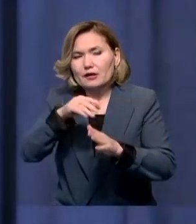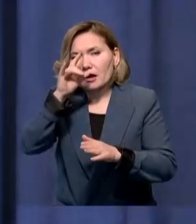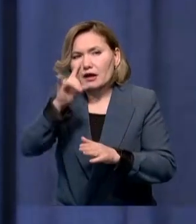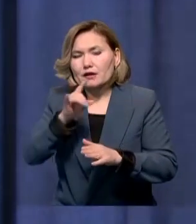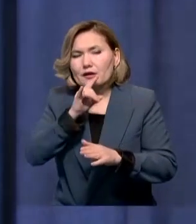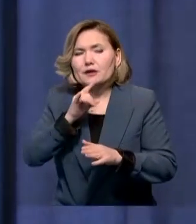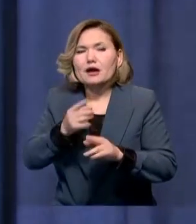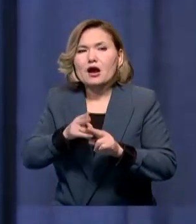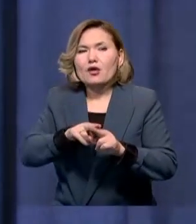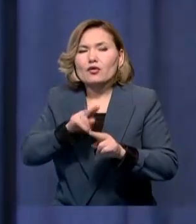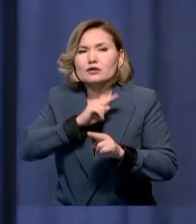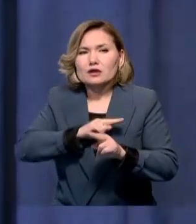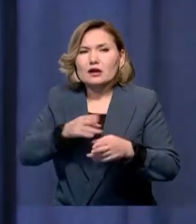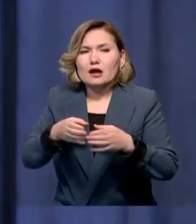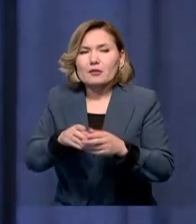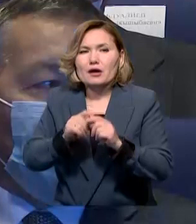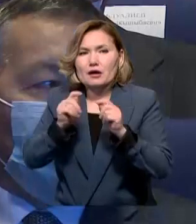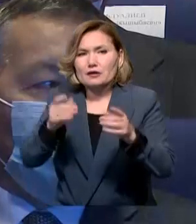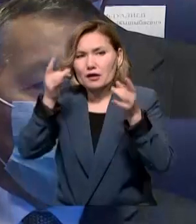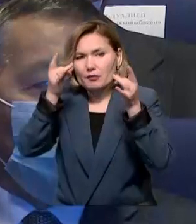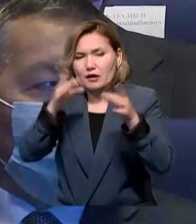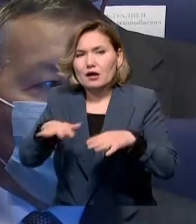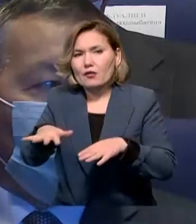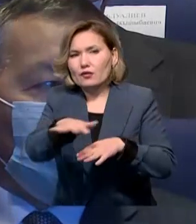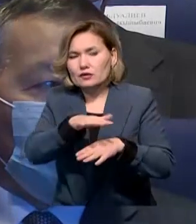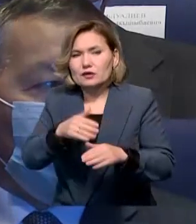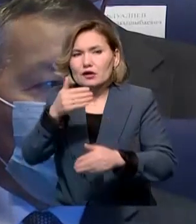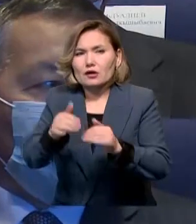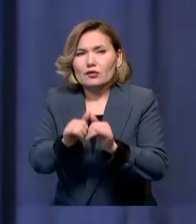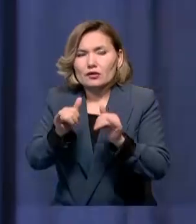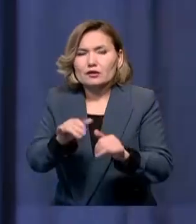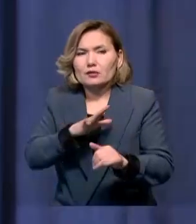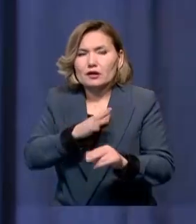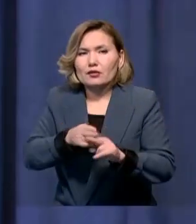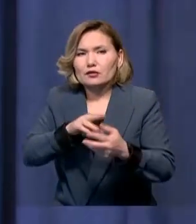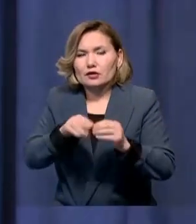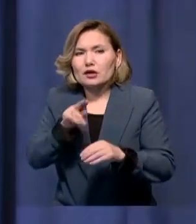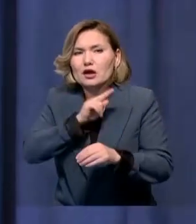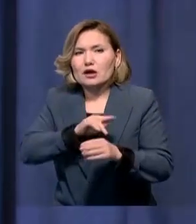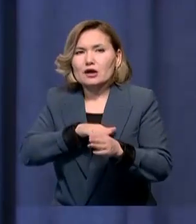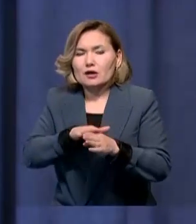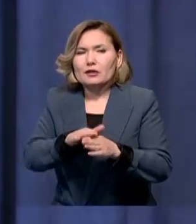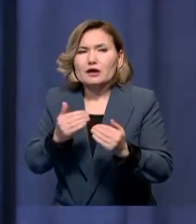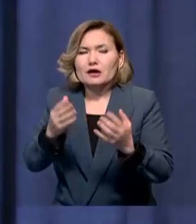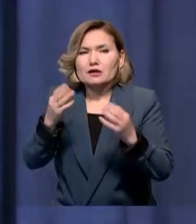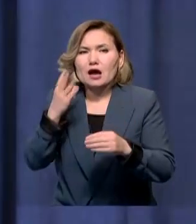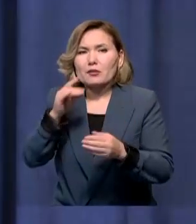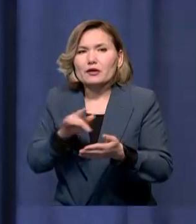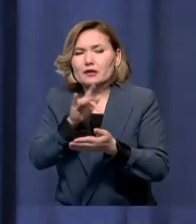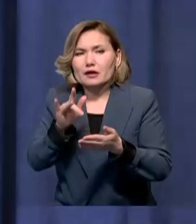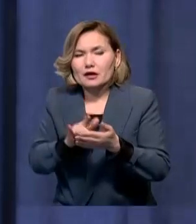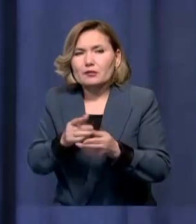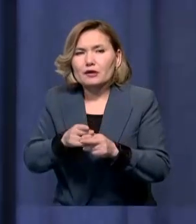еліміздегі алғашқы креатив хаб әлеуметтік мәдени кеңістік өзге епік құрған болатынбыз. Өзге епік креатив хабы қазіргі күн Алматы қаласымен